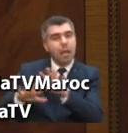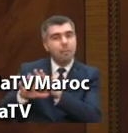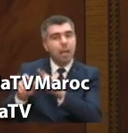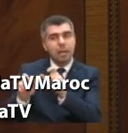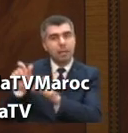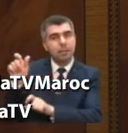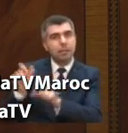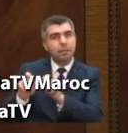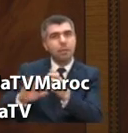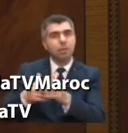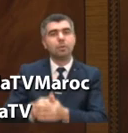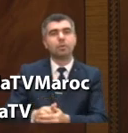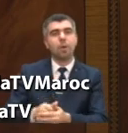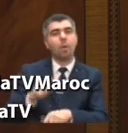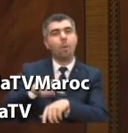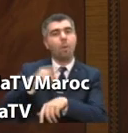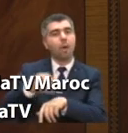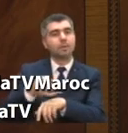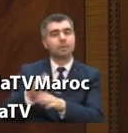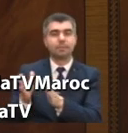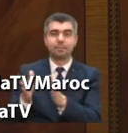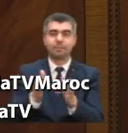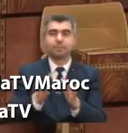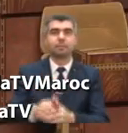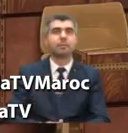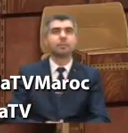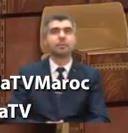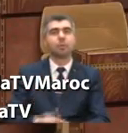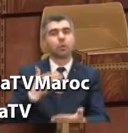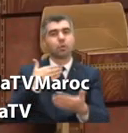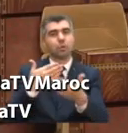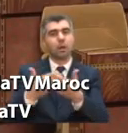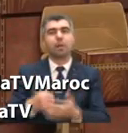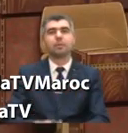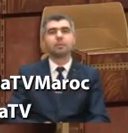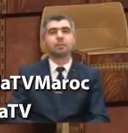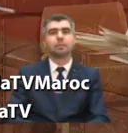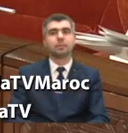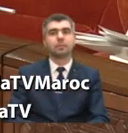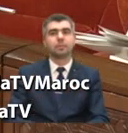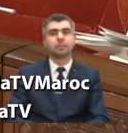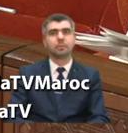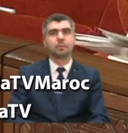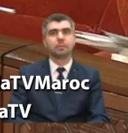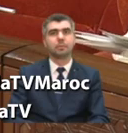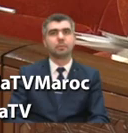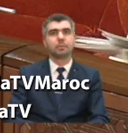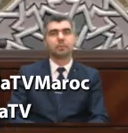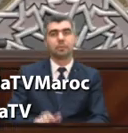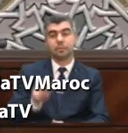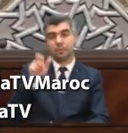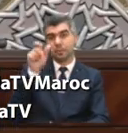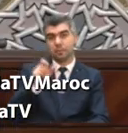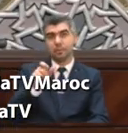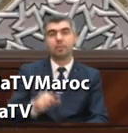في المجتمع المغربي. انتهى الوقت سيدة النائبة المحترمة، شكرا لكم. أعطي الكلمة